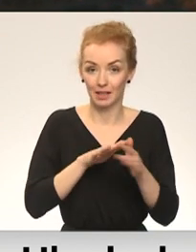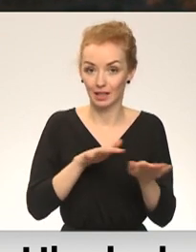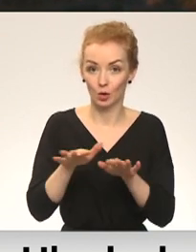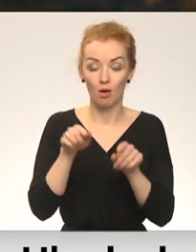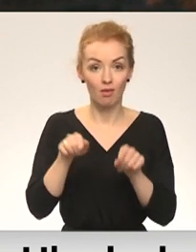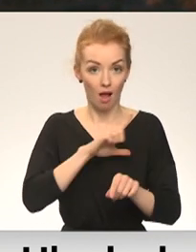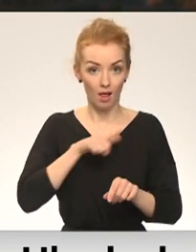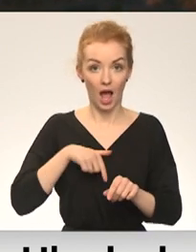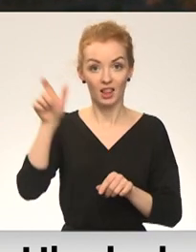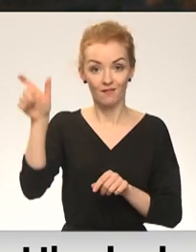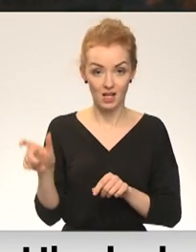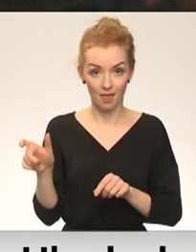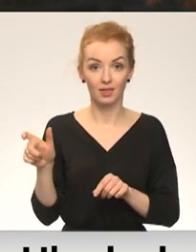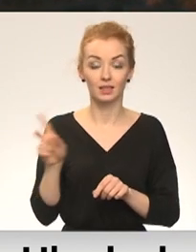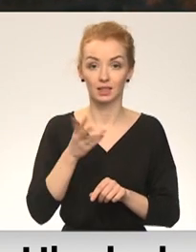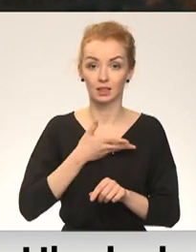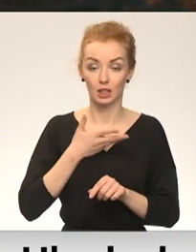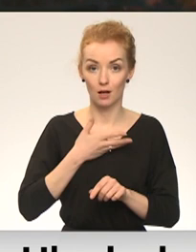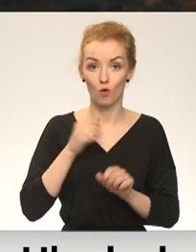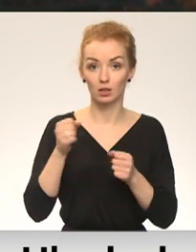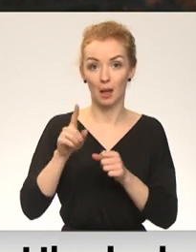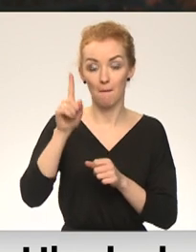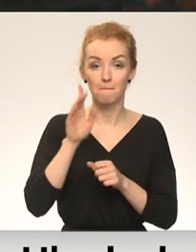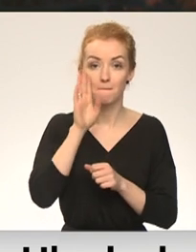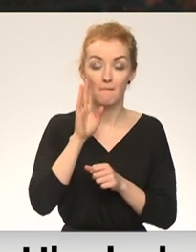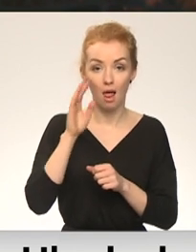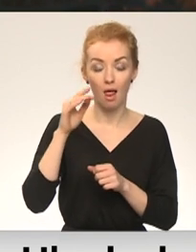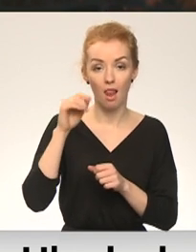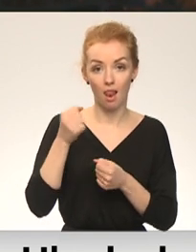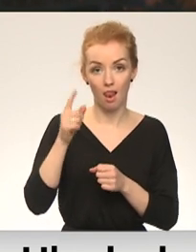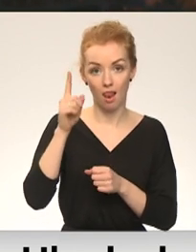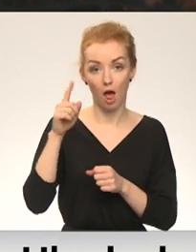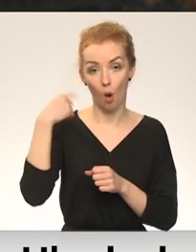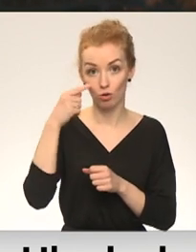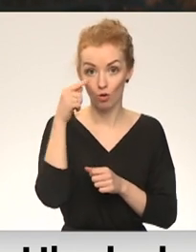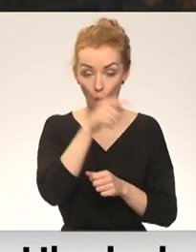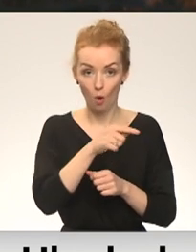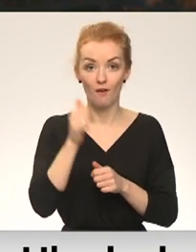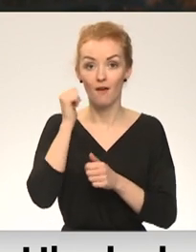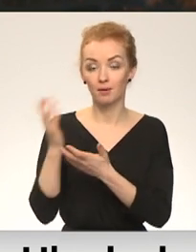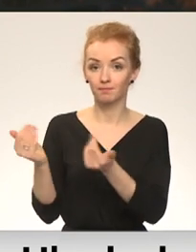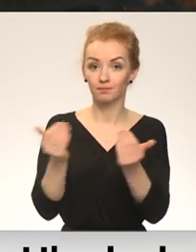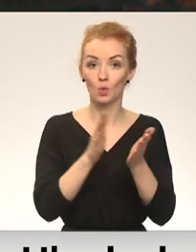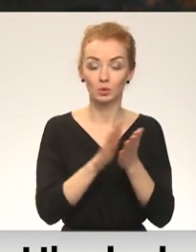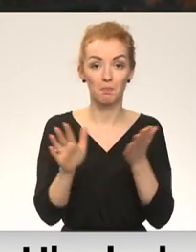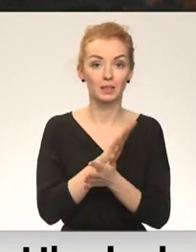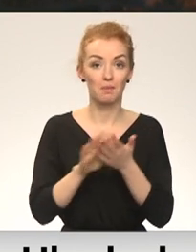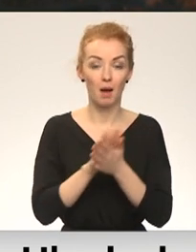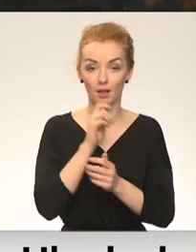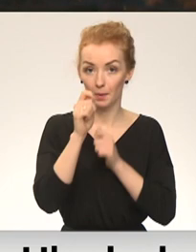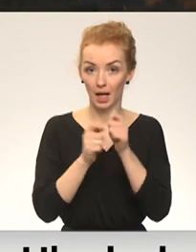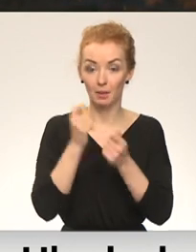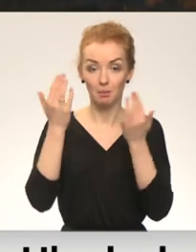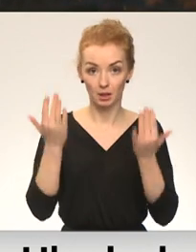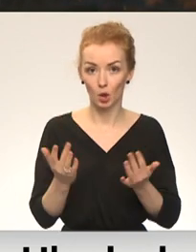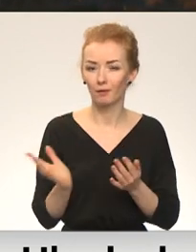Latvietis Andris Cīrulis, kāda Ziemeļa Londonas restorāna menedžeris, vakar aicināja uz bezmaksas labdarības pasākumu visas dienas